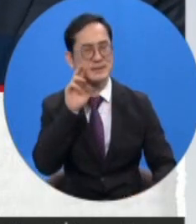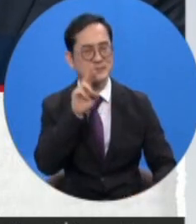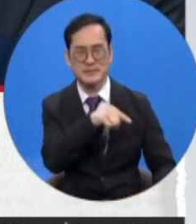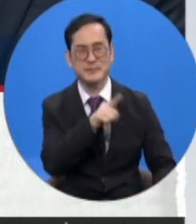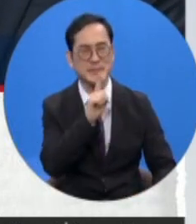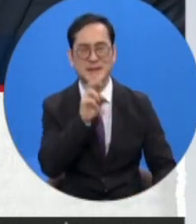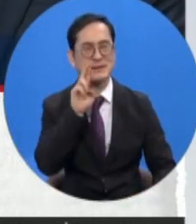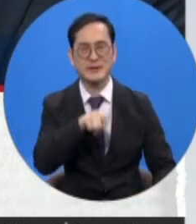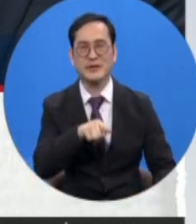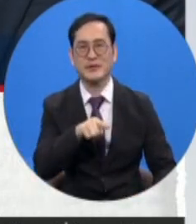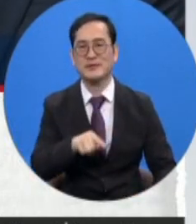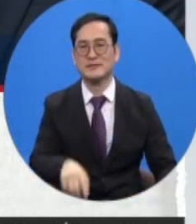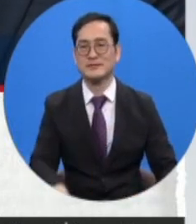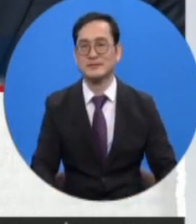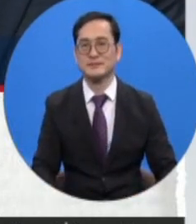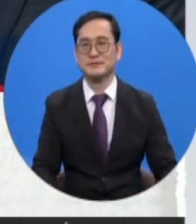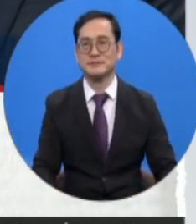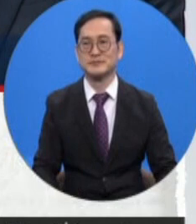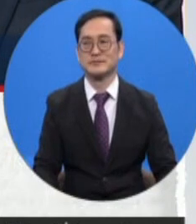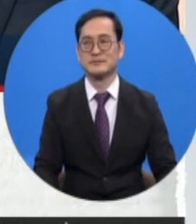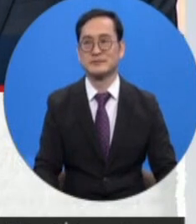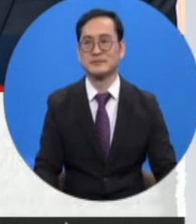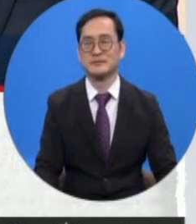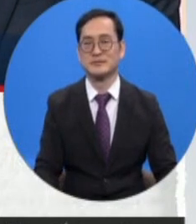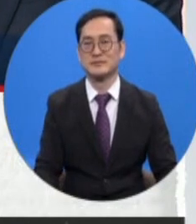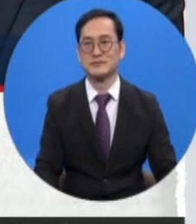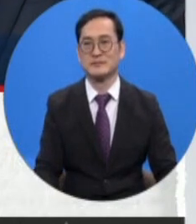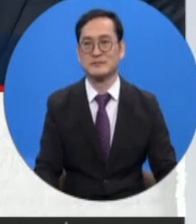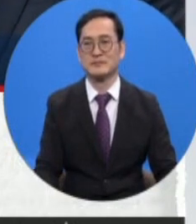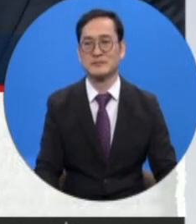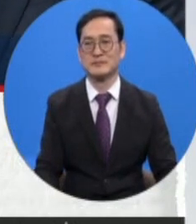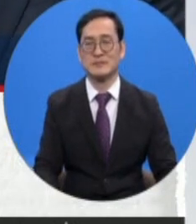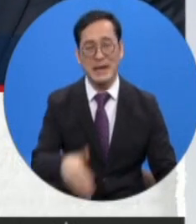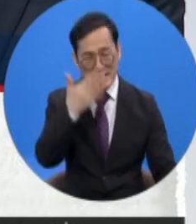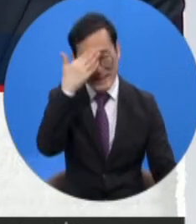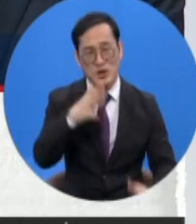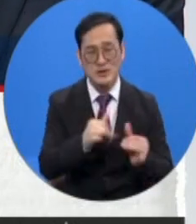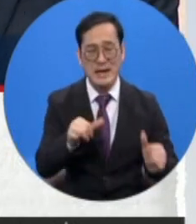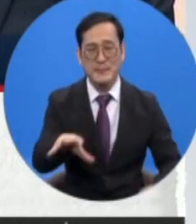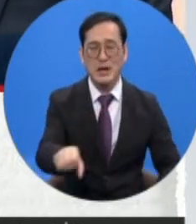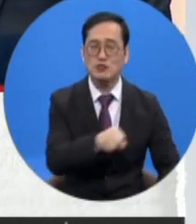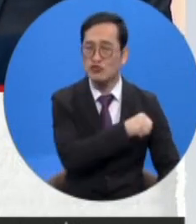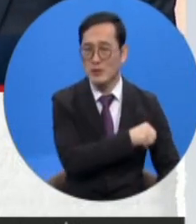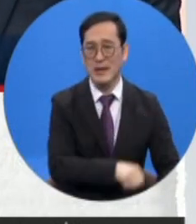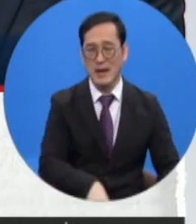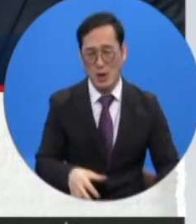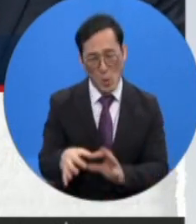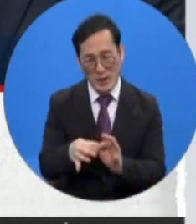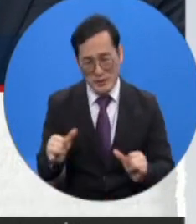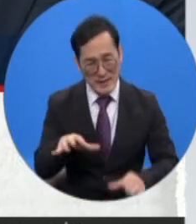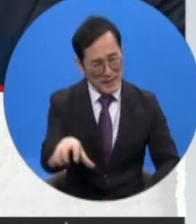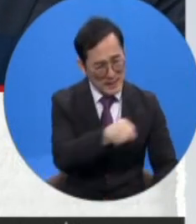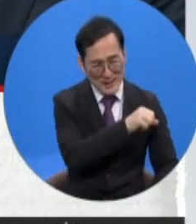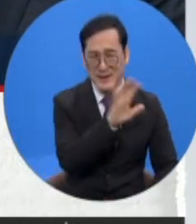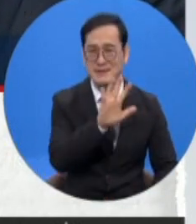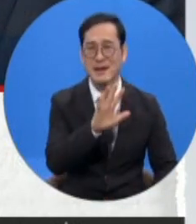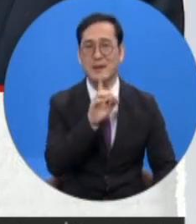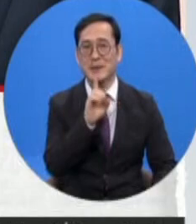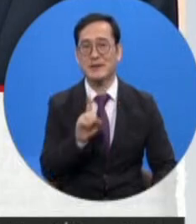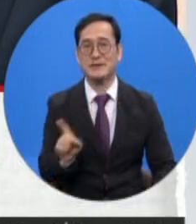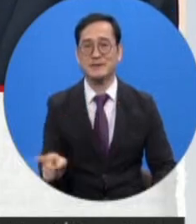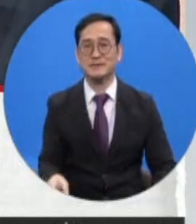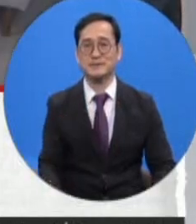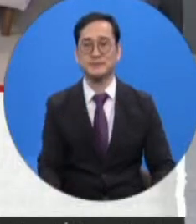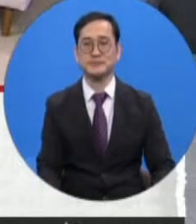증거인멸을 위해서 유동규 씨가 아는 누군가가 가져간 게 아니다 이렇게 주장을 하고 있기 때문에 사실관계 여부는 좀 따져봐야 되지 않나 싶습니다. 그렇군요.